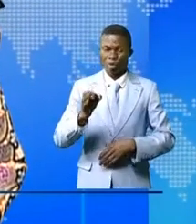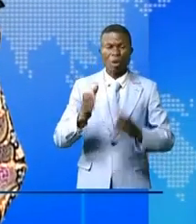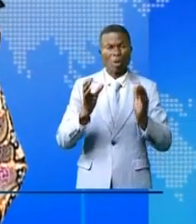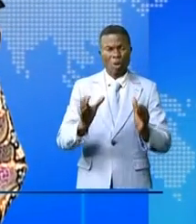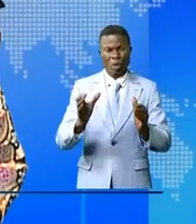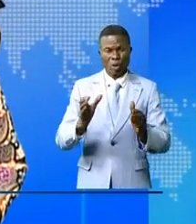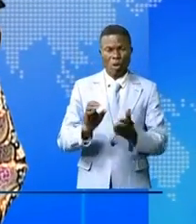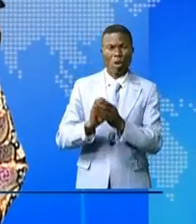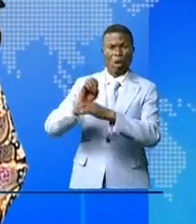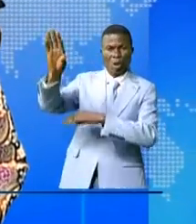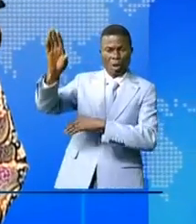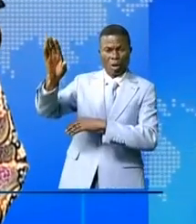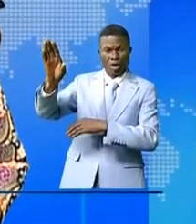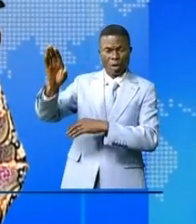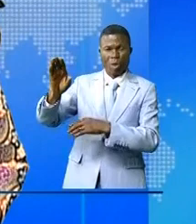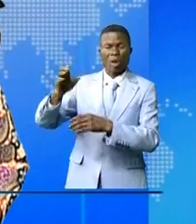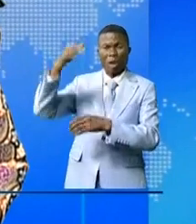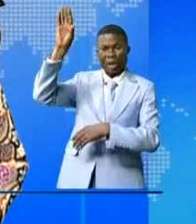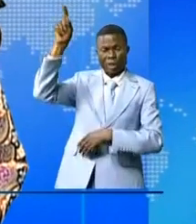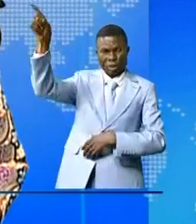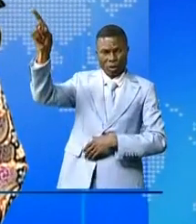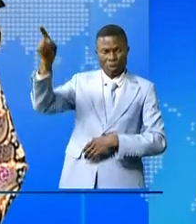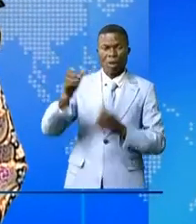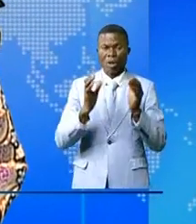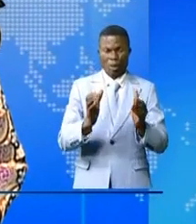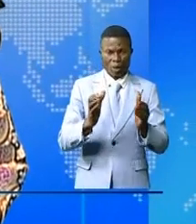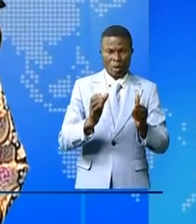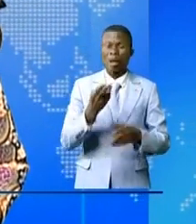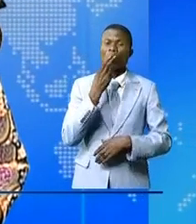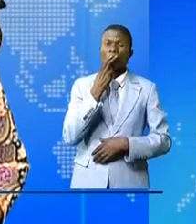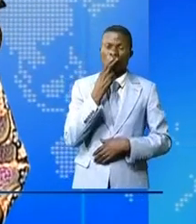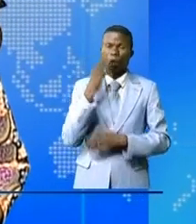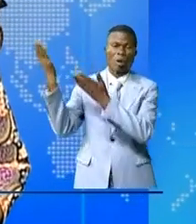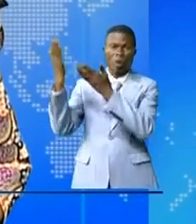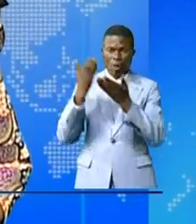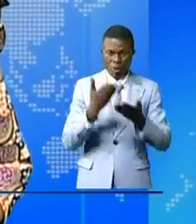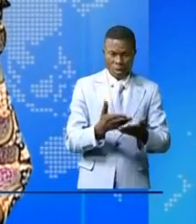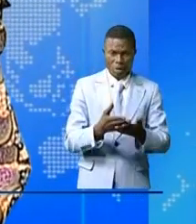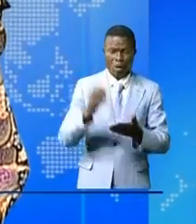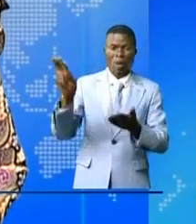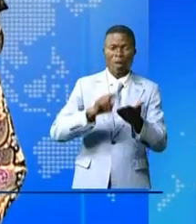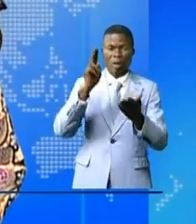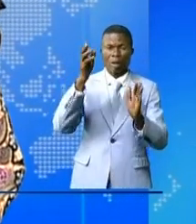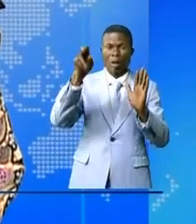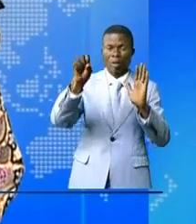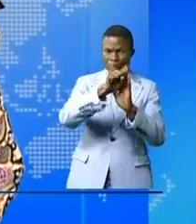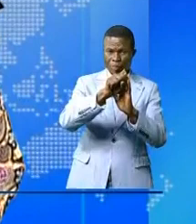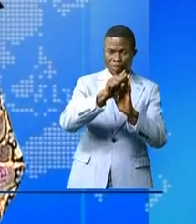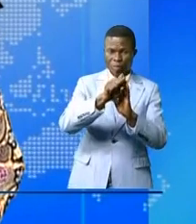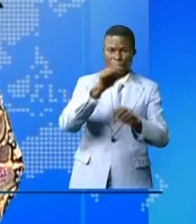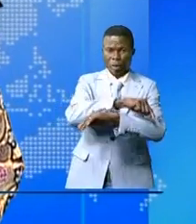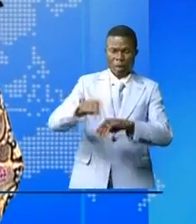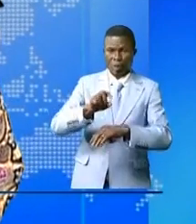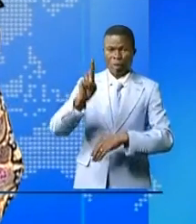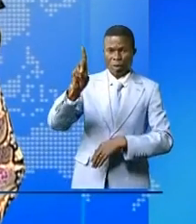quantités expédiées auprès des fournisseurs à l'étranger, les quantités des cigarettes à importer par marque et par bureau de